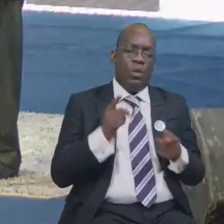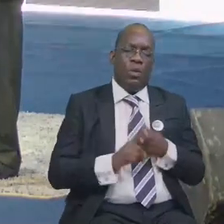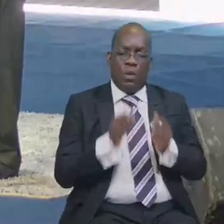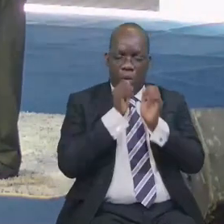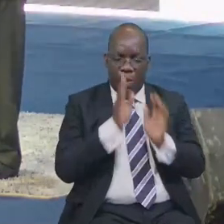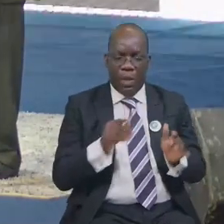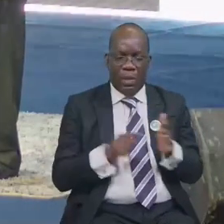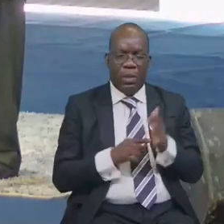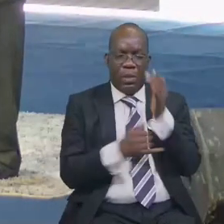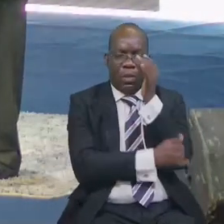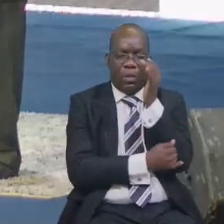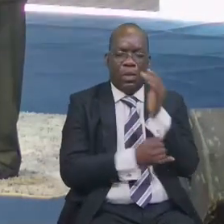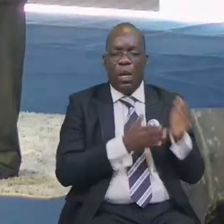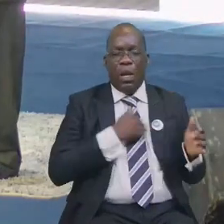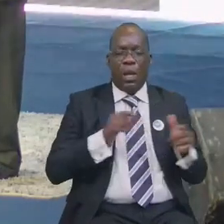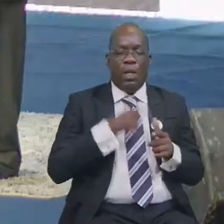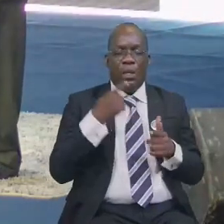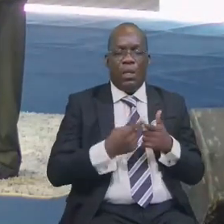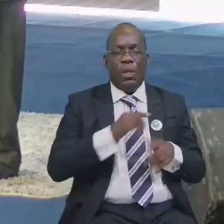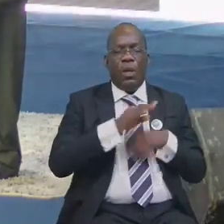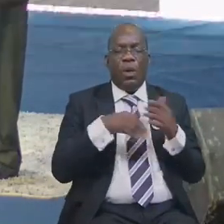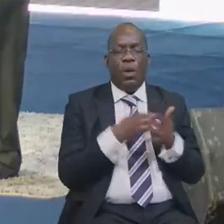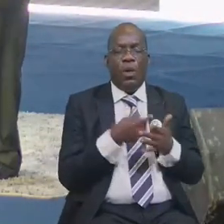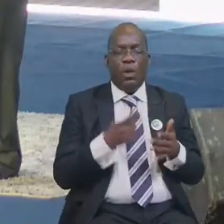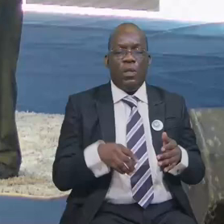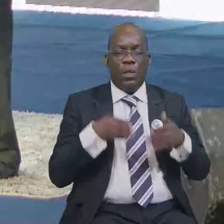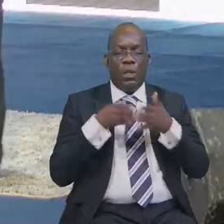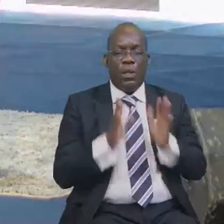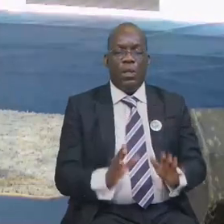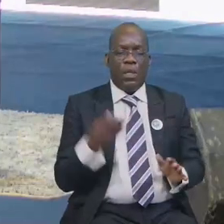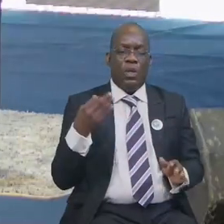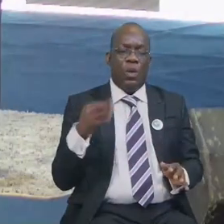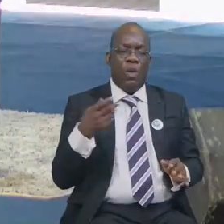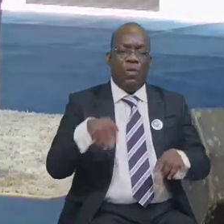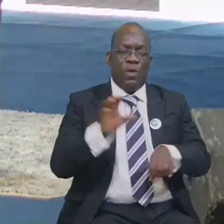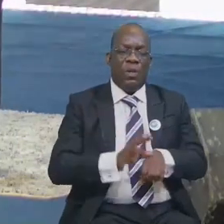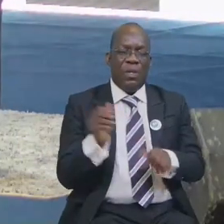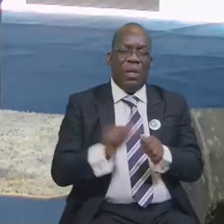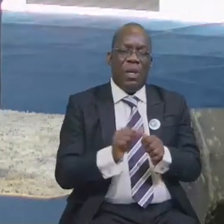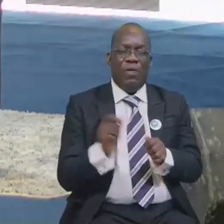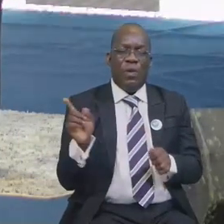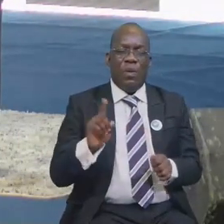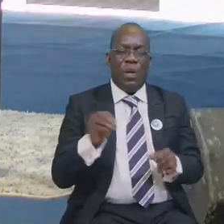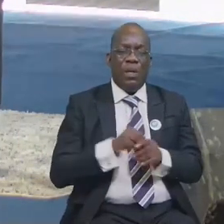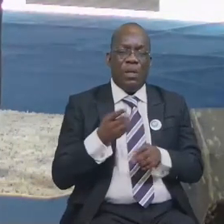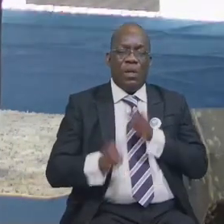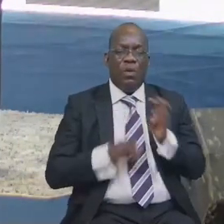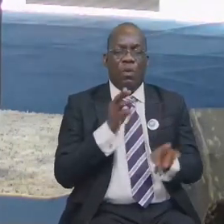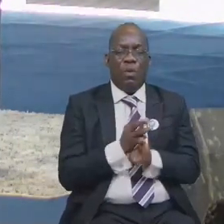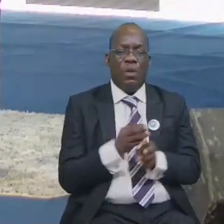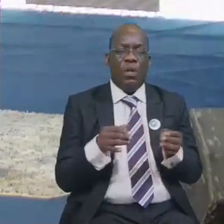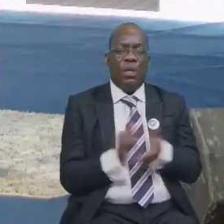pays. Et tous les dirigeants de l'Église et ouvriers de par le monde qui se